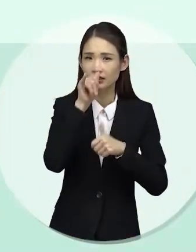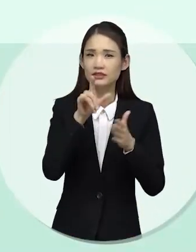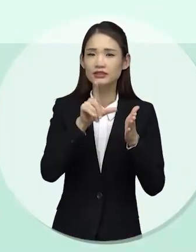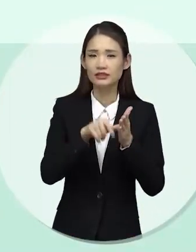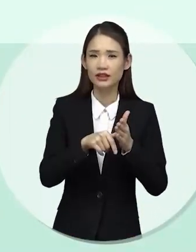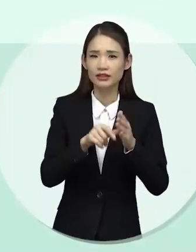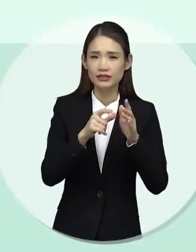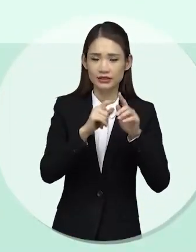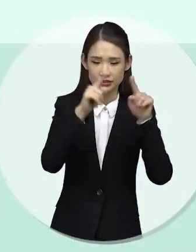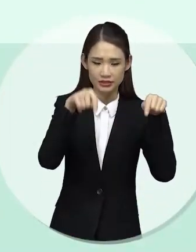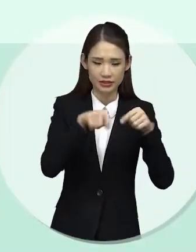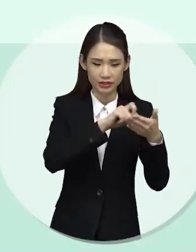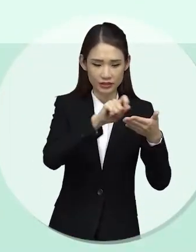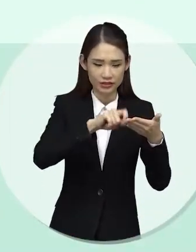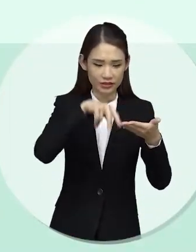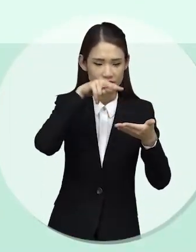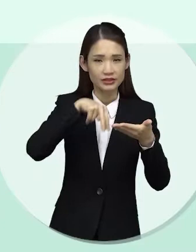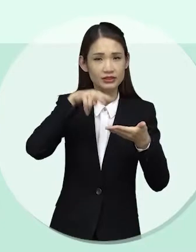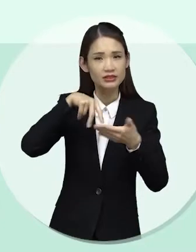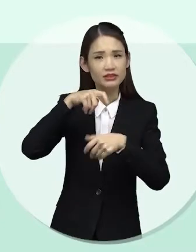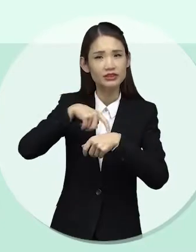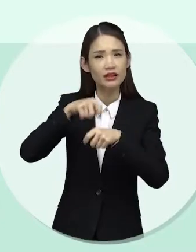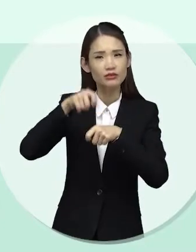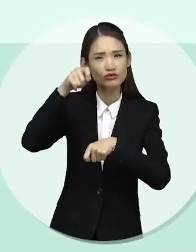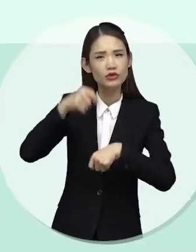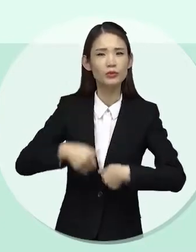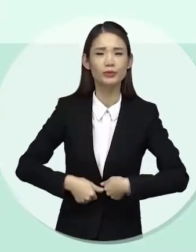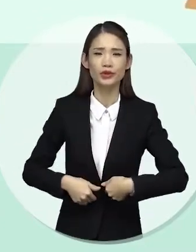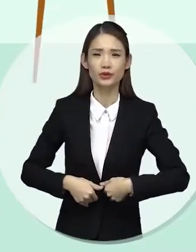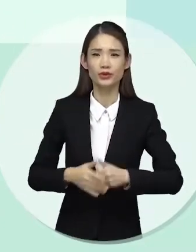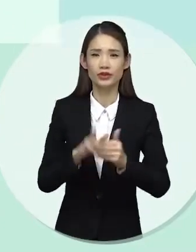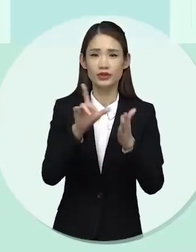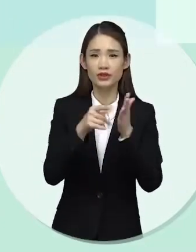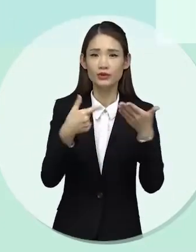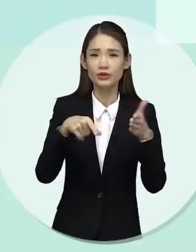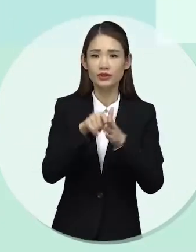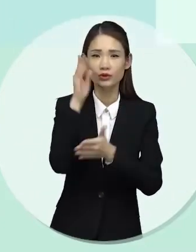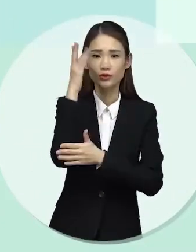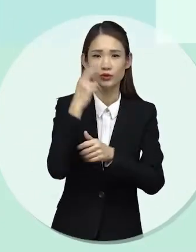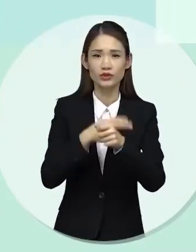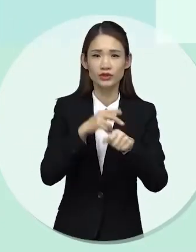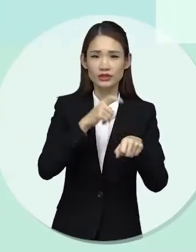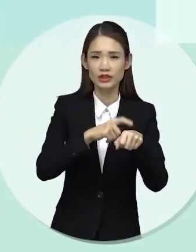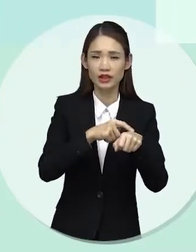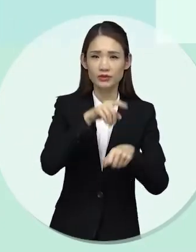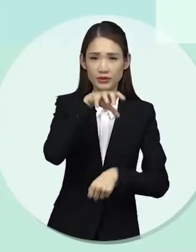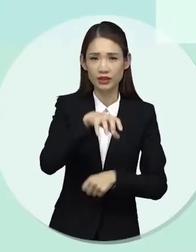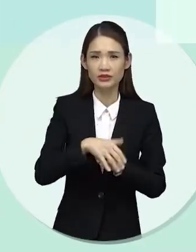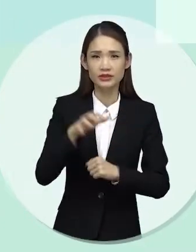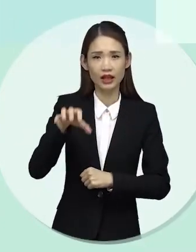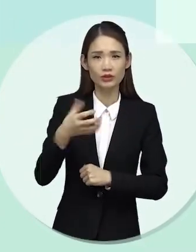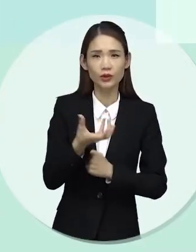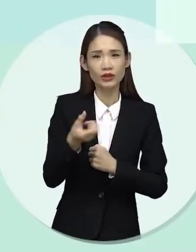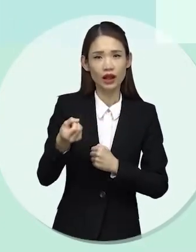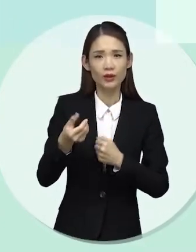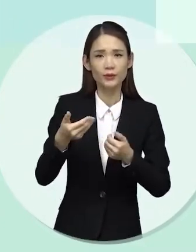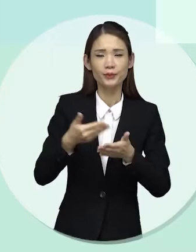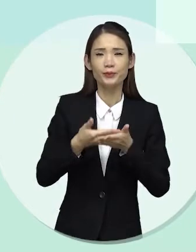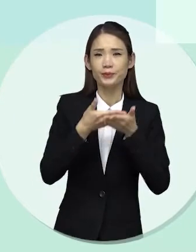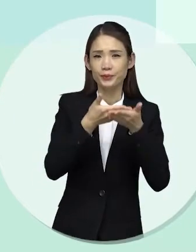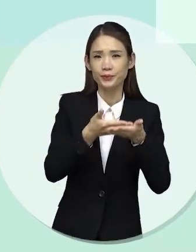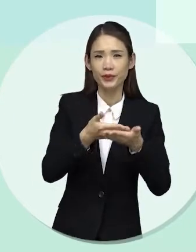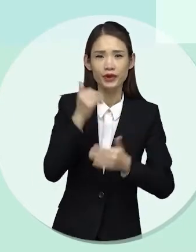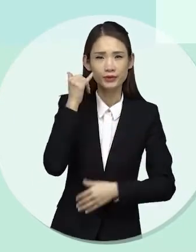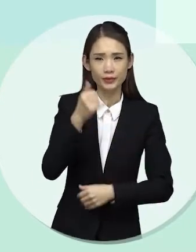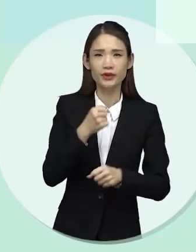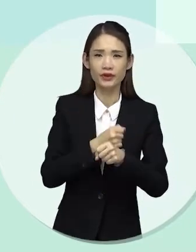시각장애가 있는 경우 시험지에 글씨를 읽는 시간이 다소 필요합니다. 이를 위해 교수님에게 시험 시간이나 장소를 따로 배치할 수